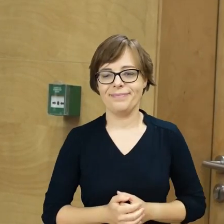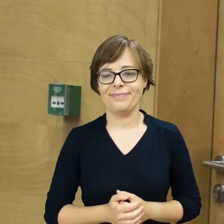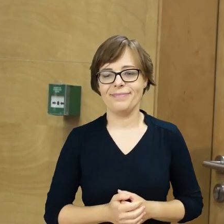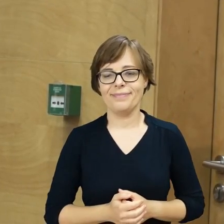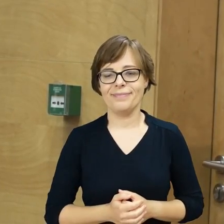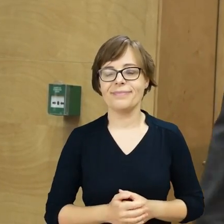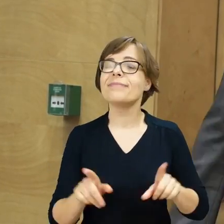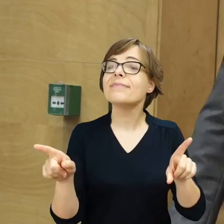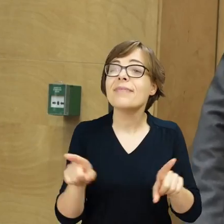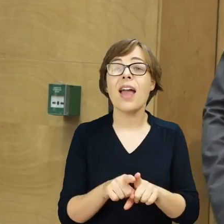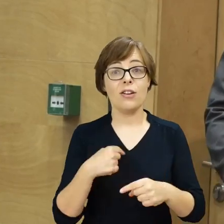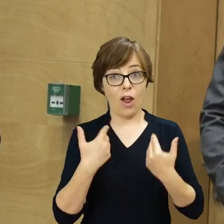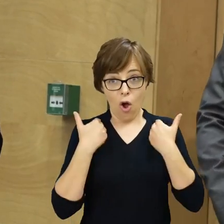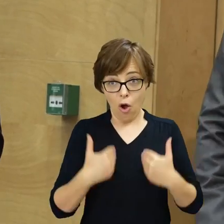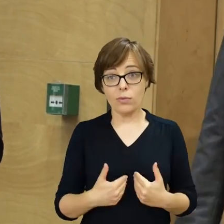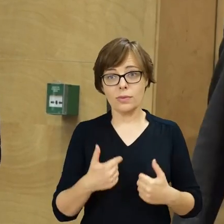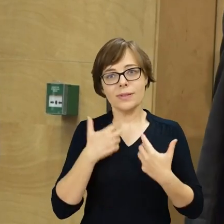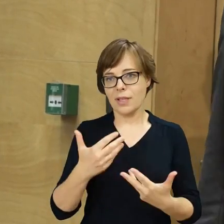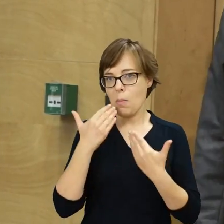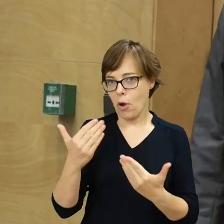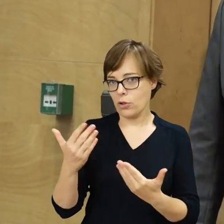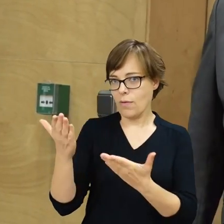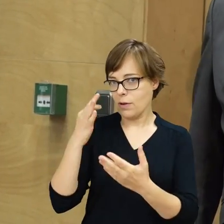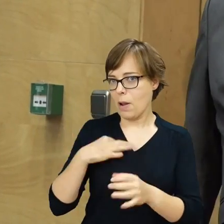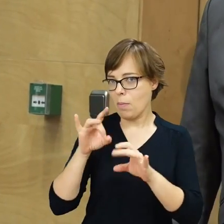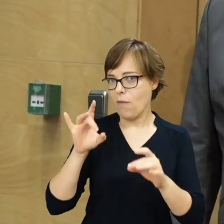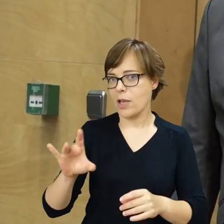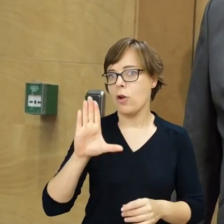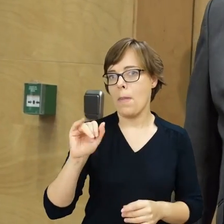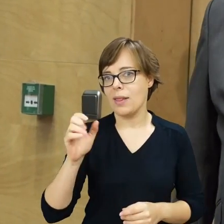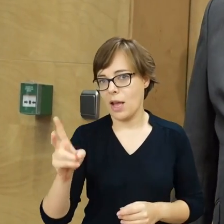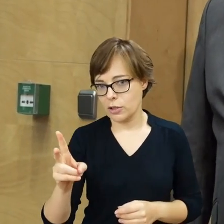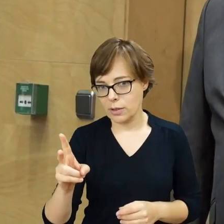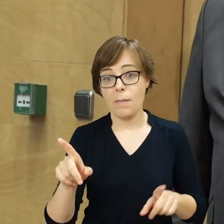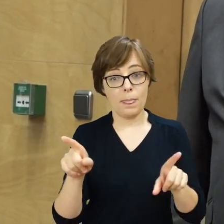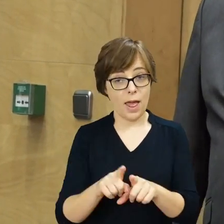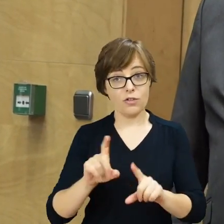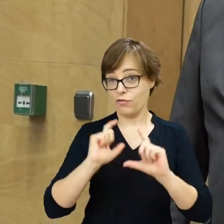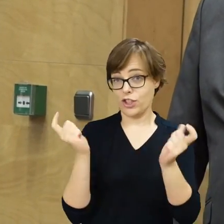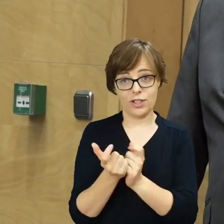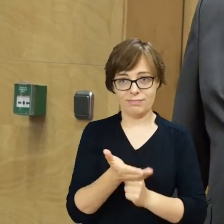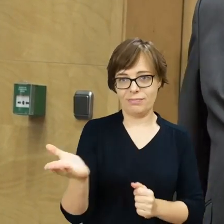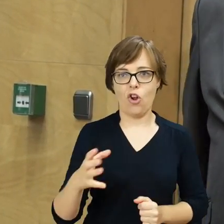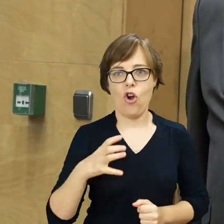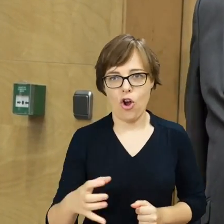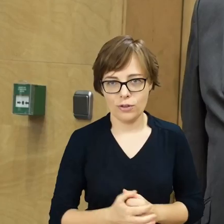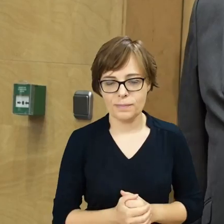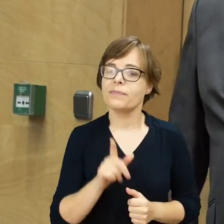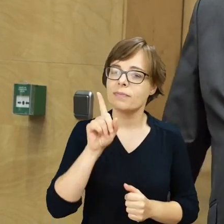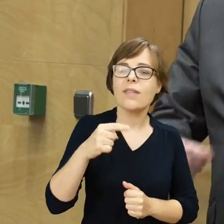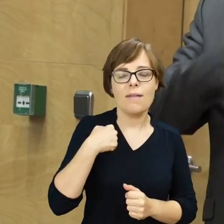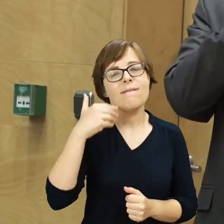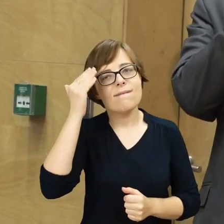bardzo osobiście chciałam podziękować panu profesorowi Bernaczykowi i naszym gościom wszystkim. Ale wiem, że bez